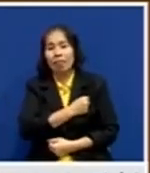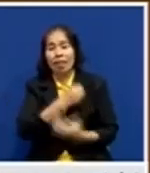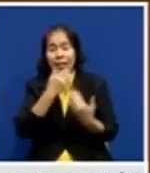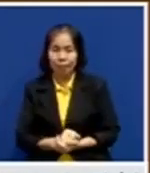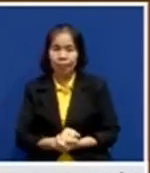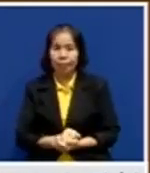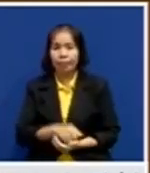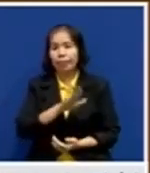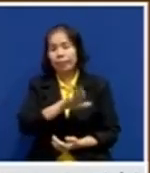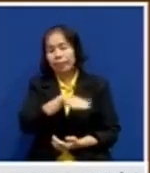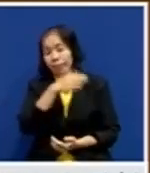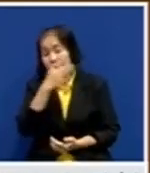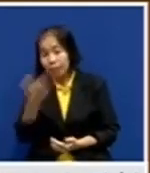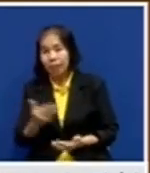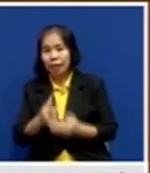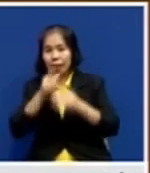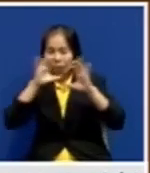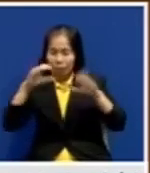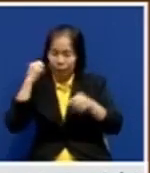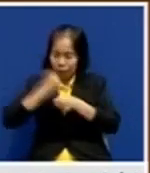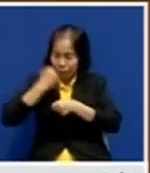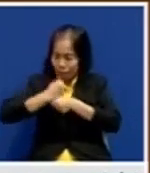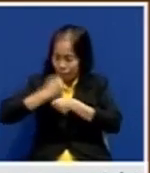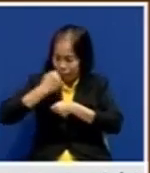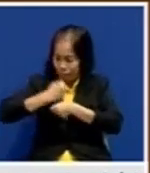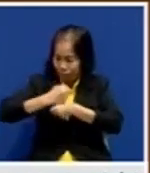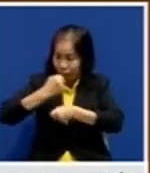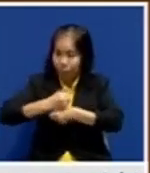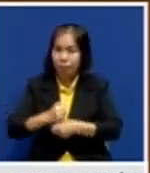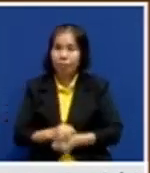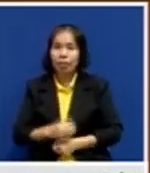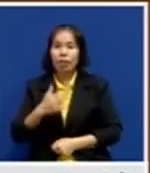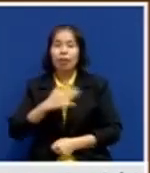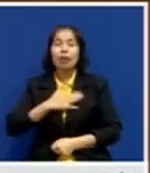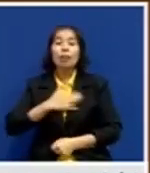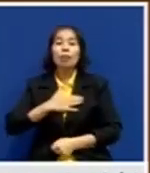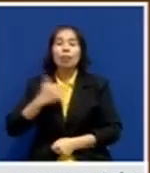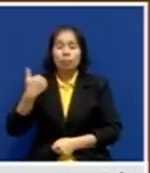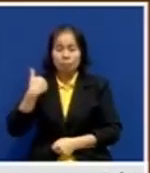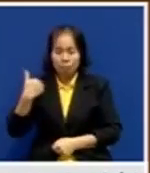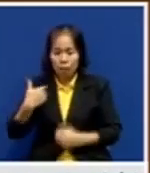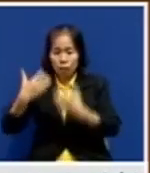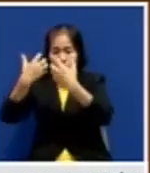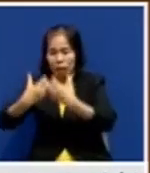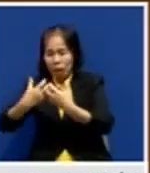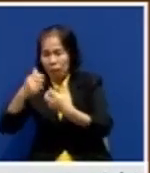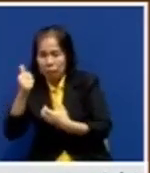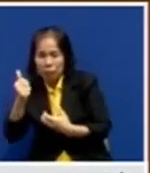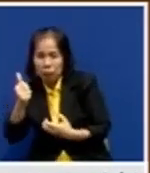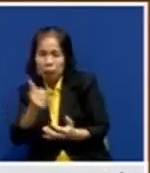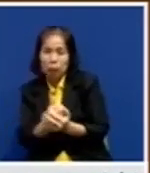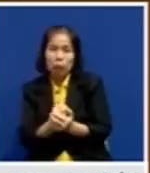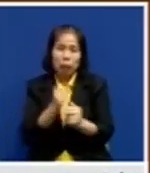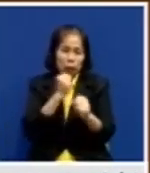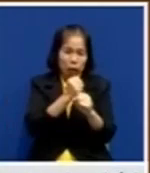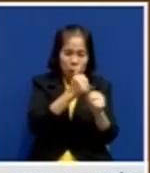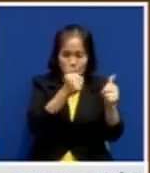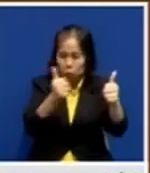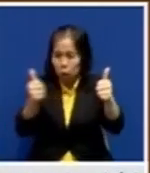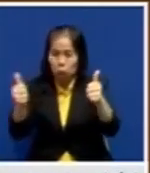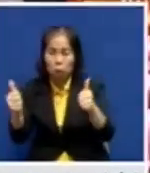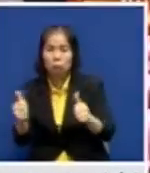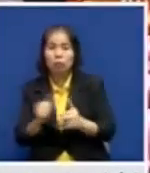เนี่ยรัฐบาลก็พยายามทำงานผมได้รัฐมนตรีคลังที่ดีรัฐมนตรีอุตสาหกรรมที่ดีรัฐมนตรีผู้ร่วมงานดีๆหลายคนเลย